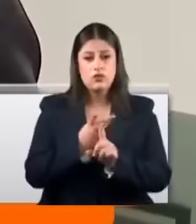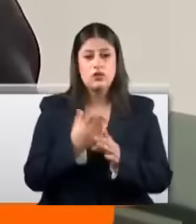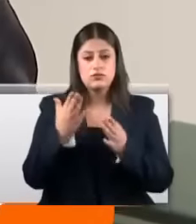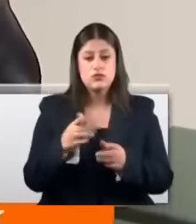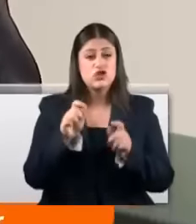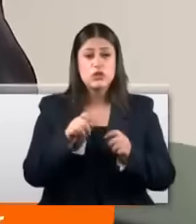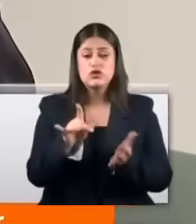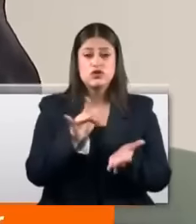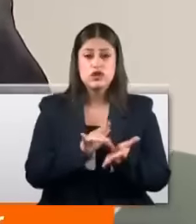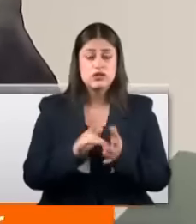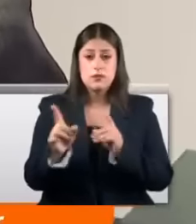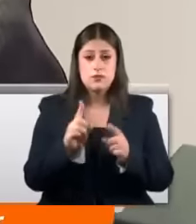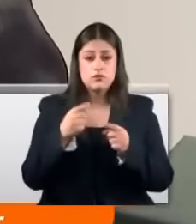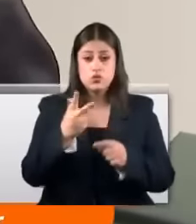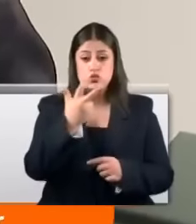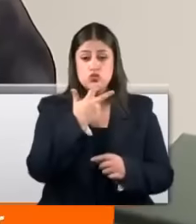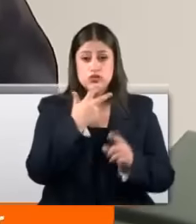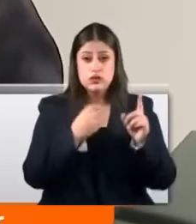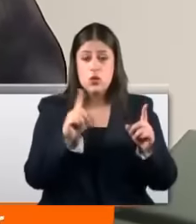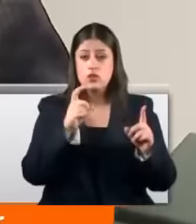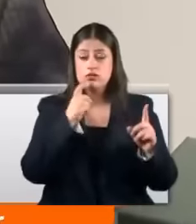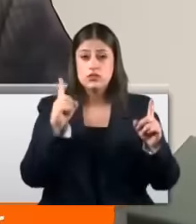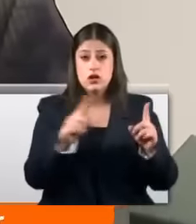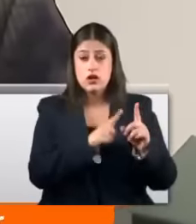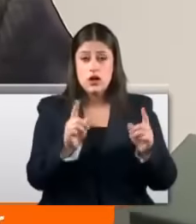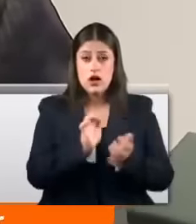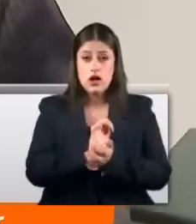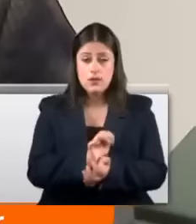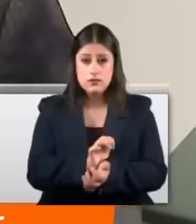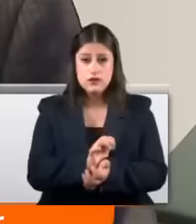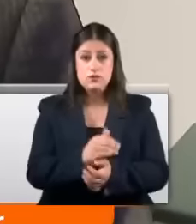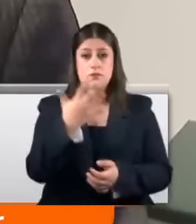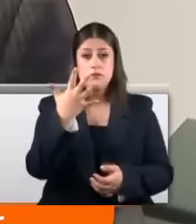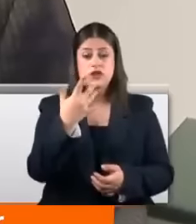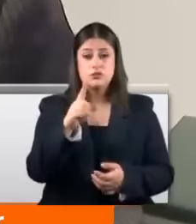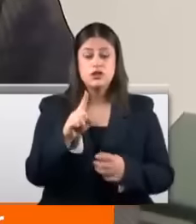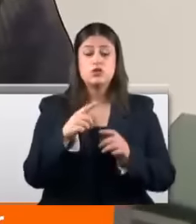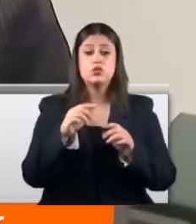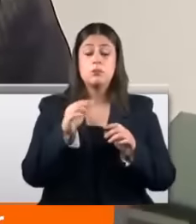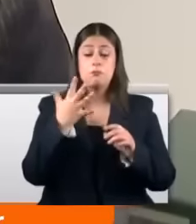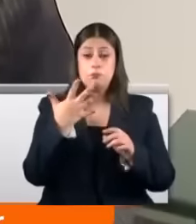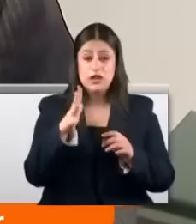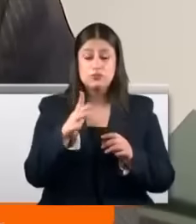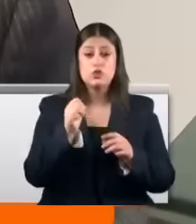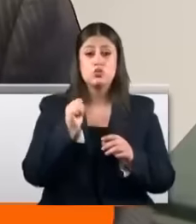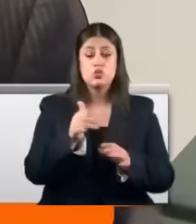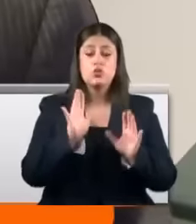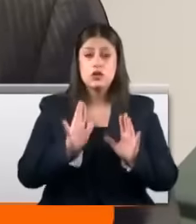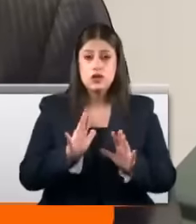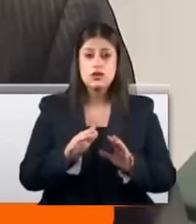ceza yargılamasında 3 yıldan 10 yıla kadar hapis ve 5000 güne kadar adli para